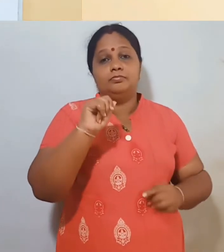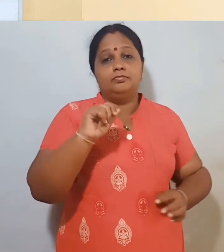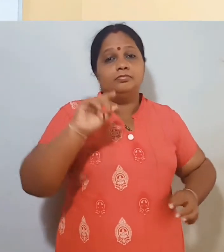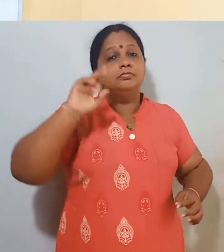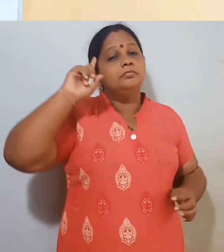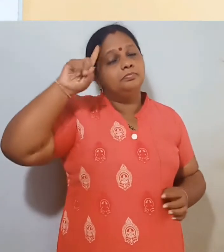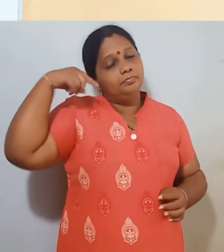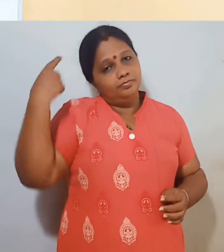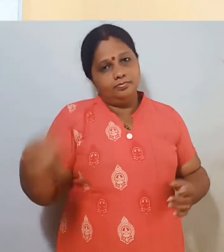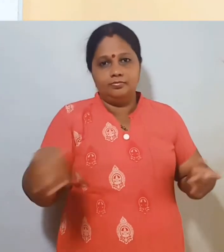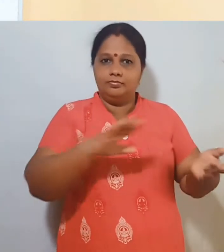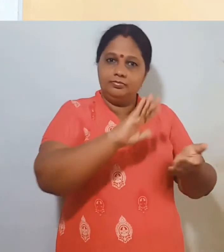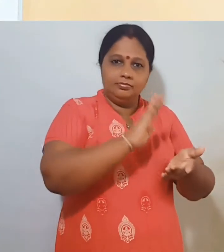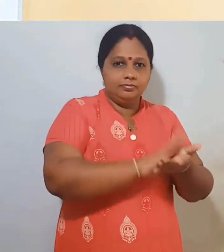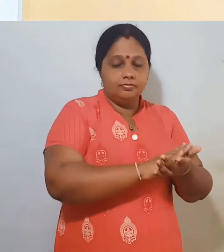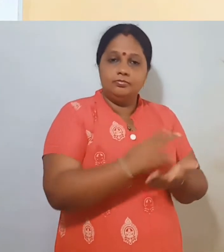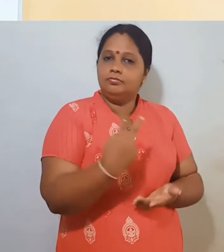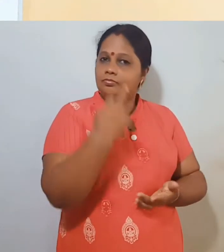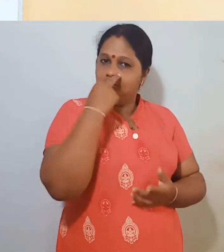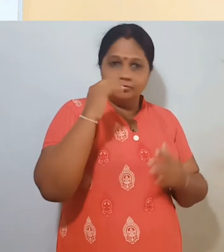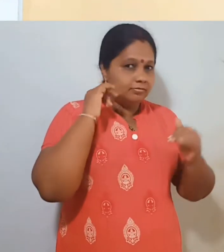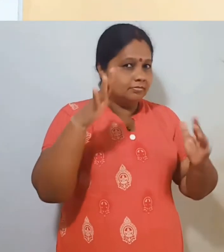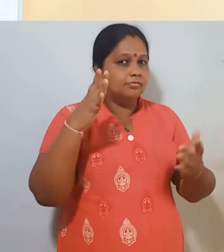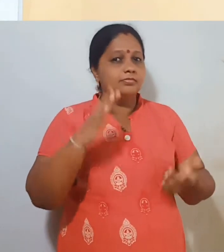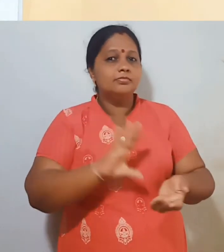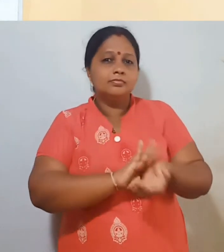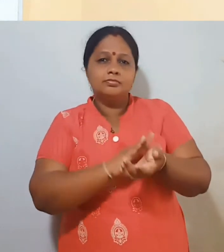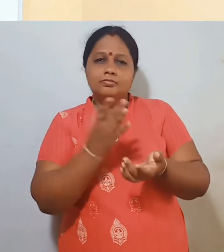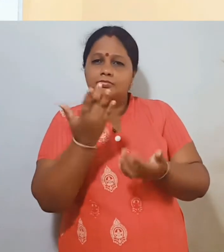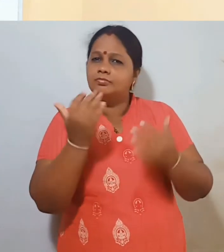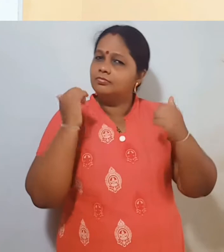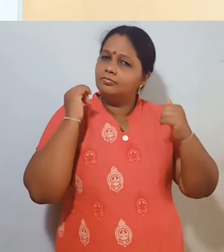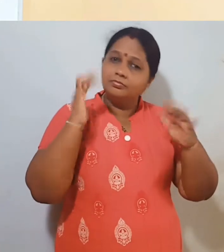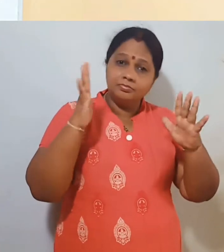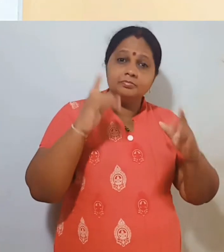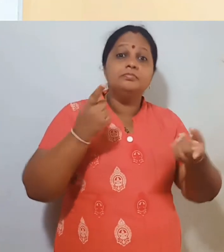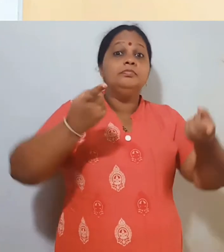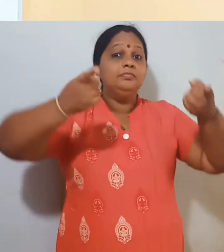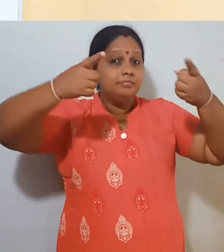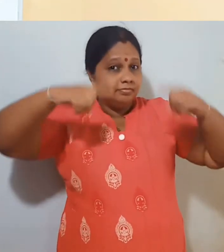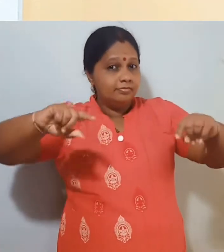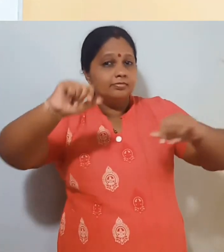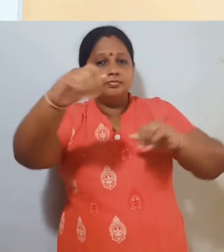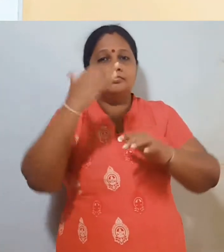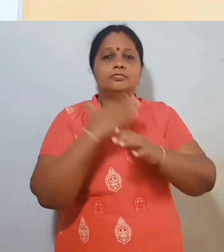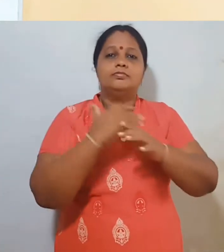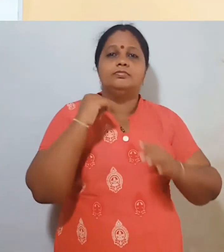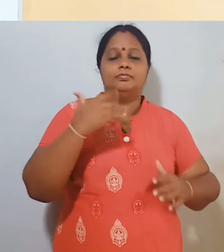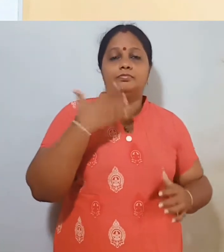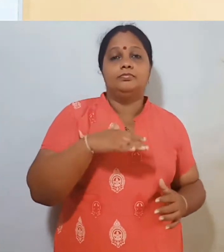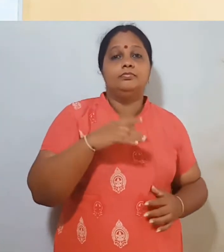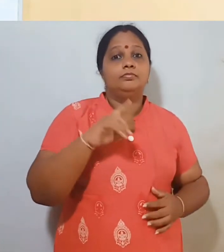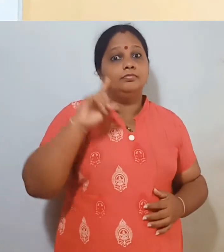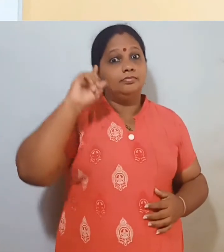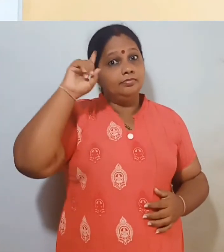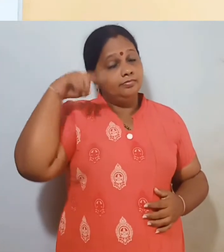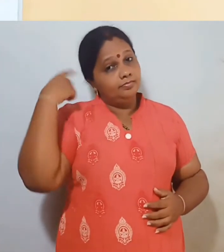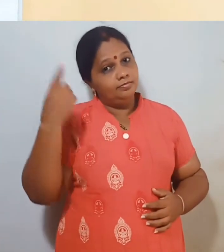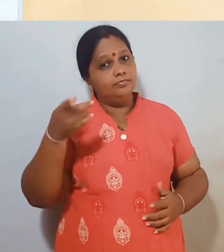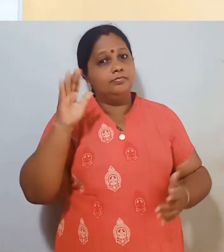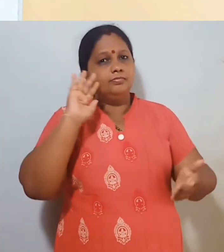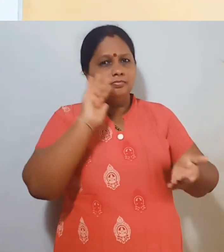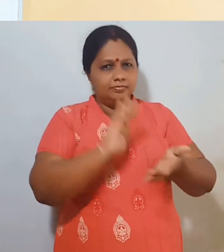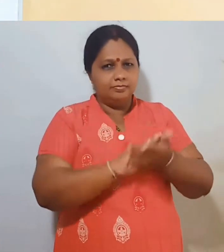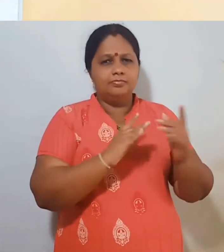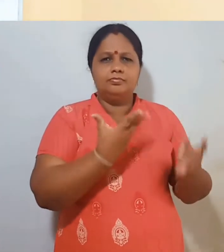சுவாசம் இருக்குது, நாடி துடிப்பு இருக்குது. அப்ப அடுத்த கட்டமா இங்க என்ன செய்ய வேணும்? ஒரு மயக்க நிலையில இருக்கிறார், அவருக்கு